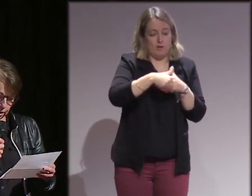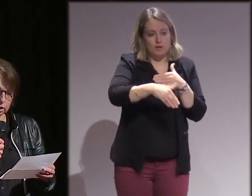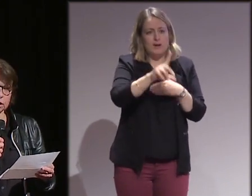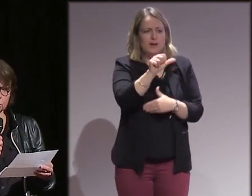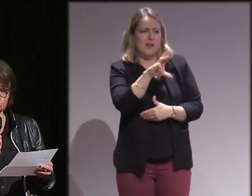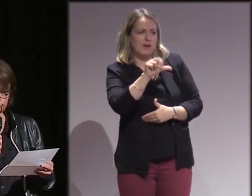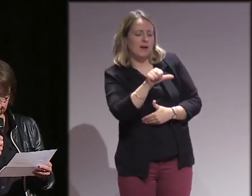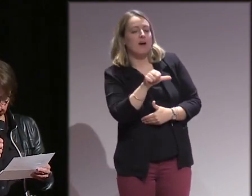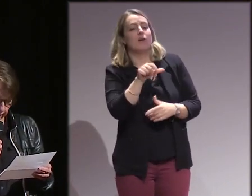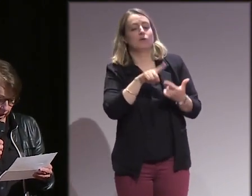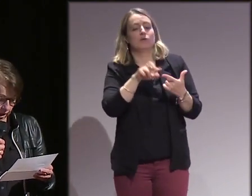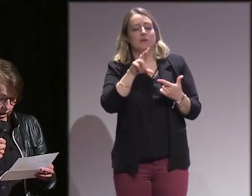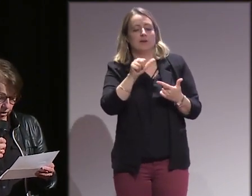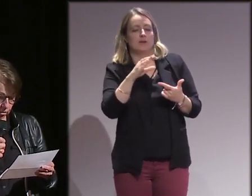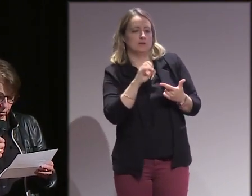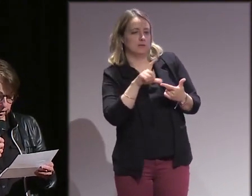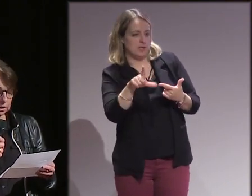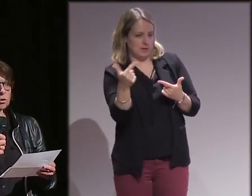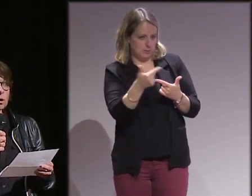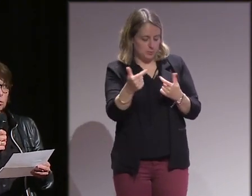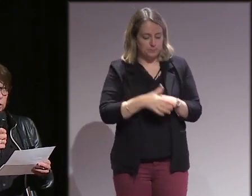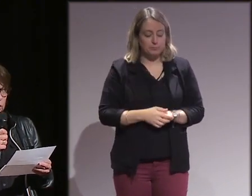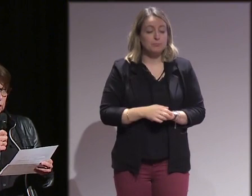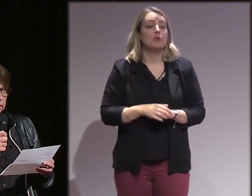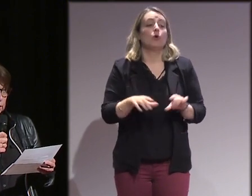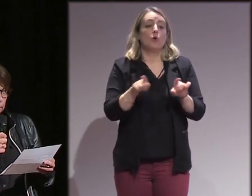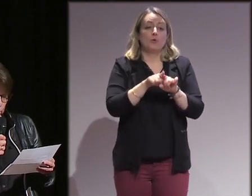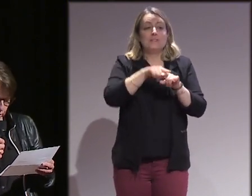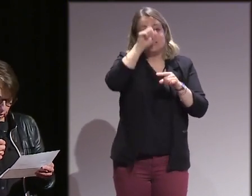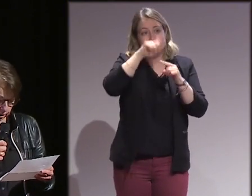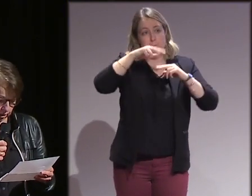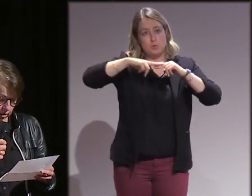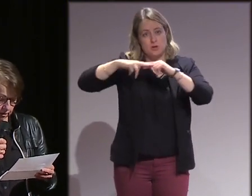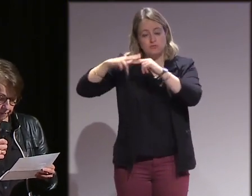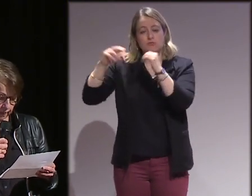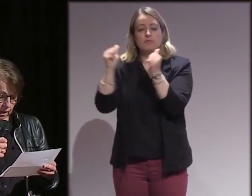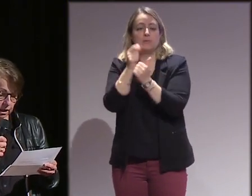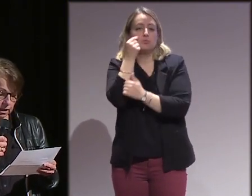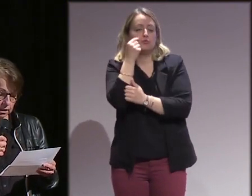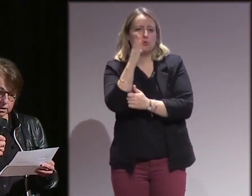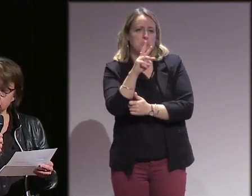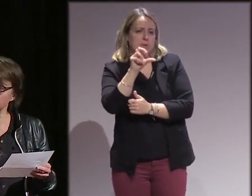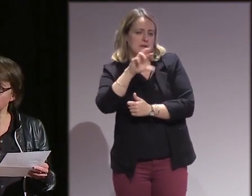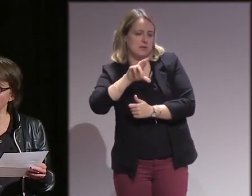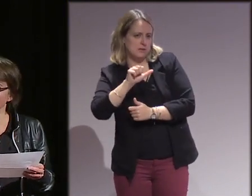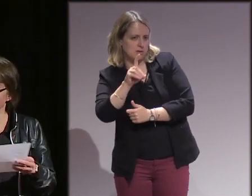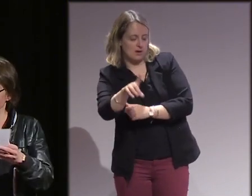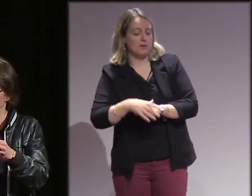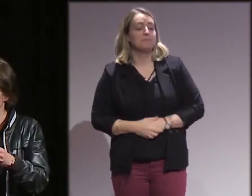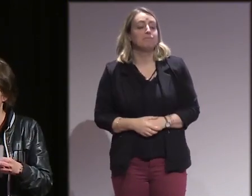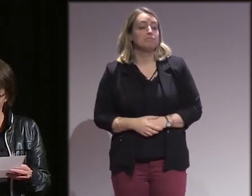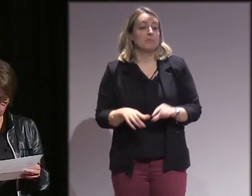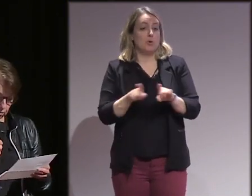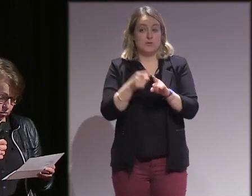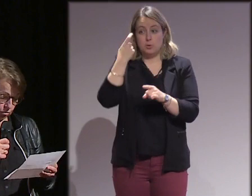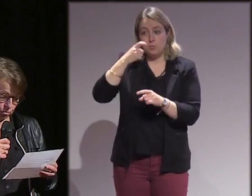Bouchereau et Rachel Deneu, ainsi que les montages réalisés par Jean-Michel Briard. Et cet événement, comme vous